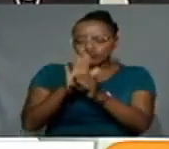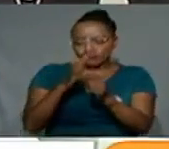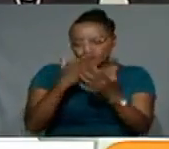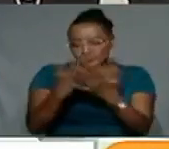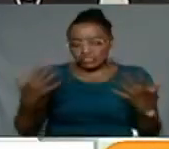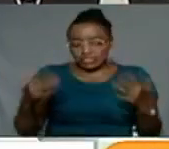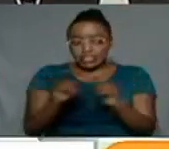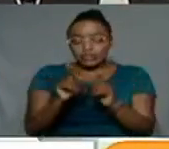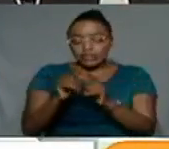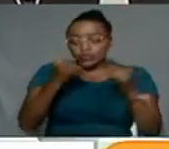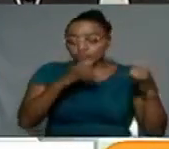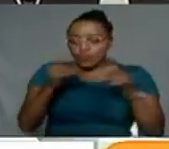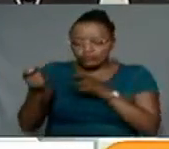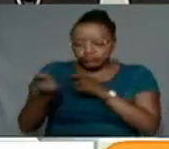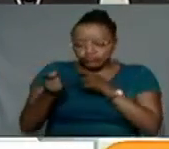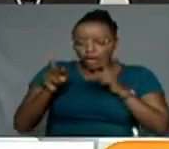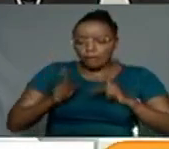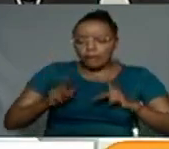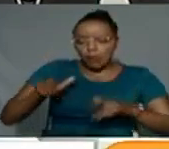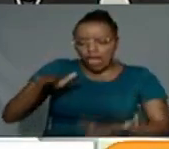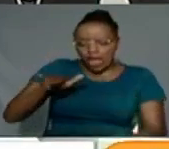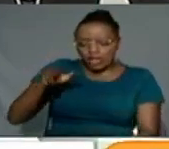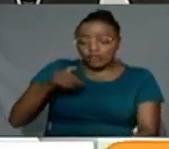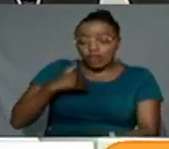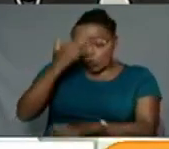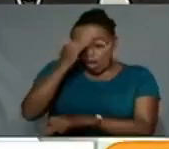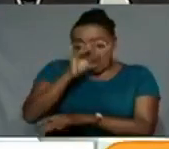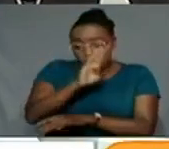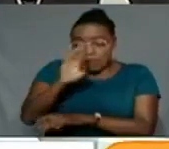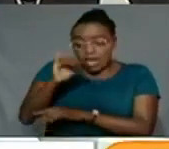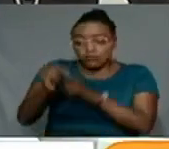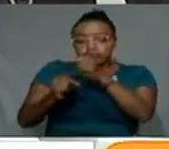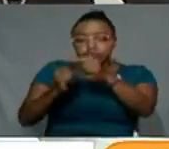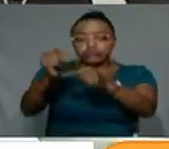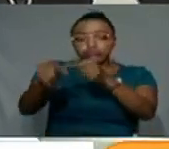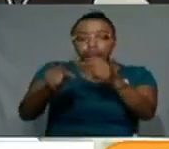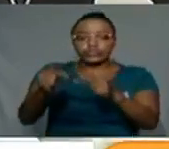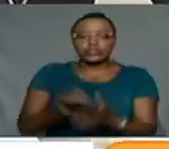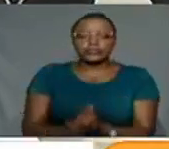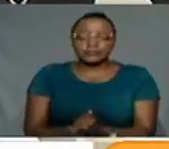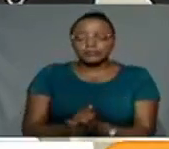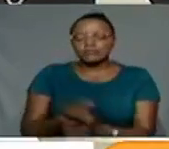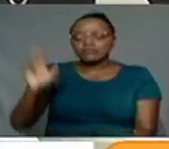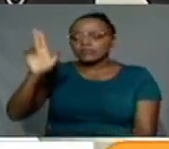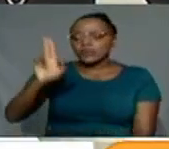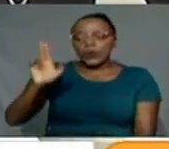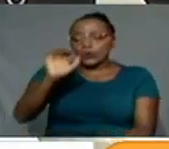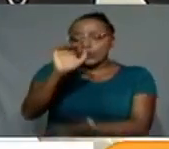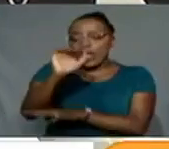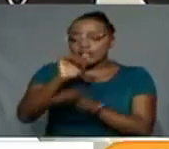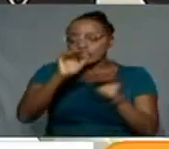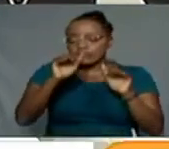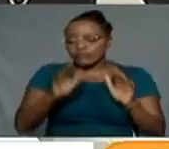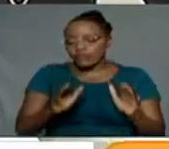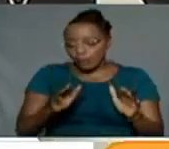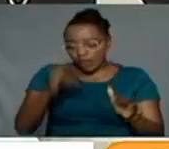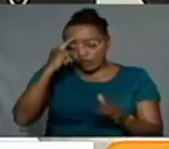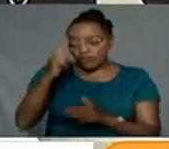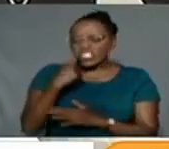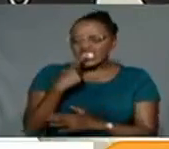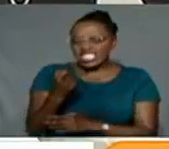kuziteka nyoyo za wenyeji, huku mchakato wa BBI ukishika kasi. Na Kenyatta ameagiza wakulima wa mpunga walipwe